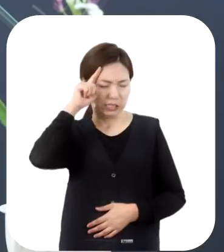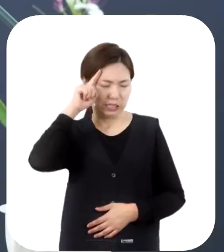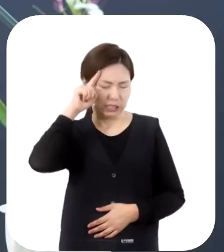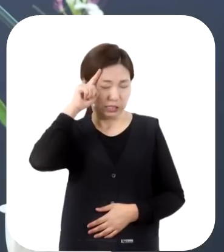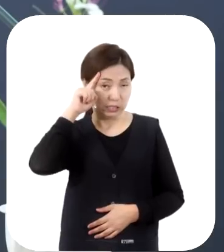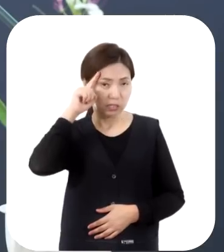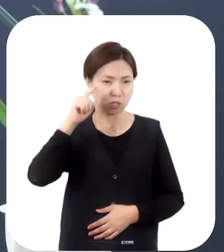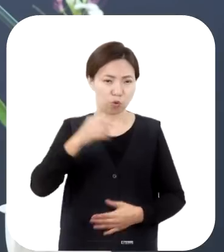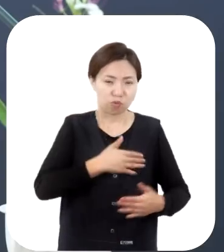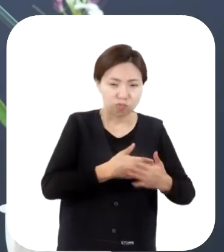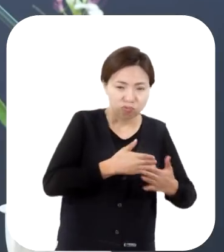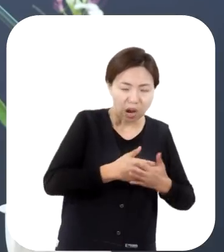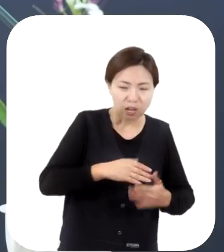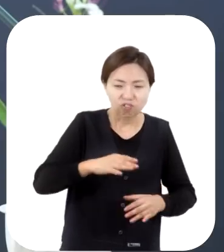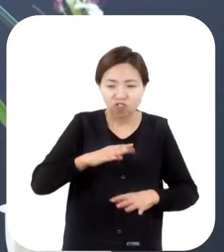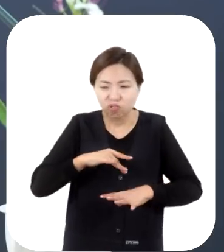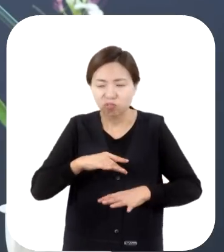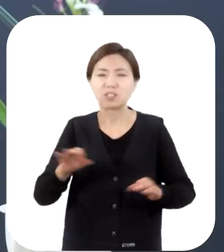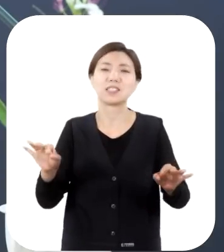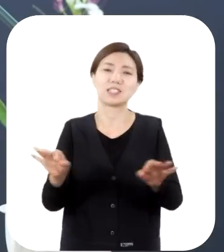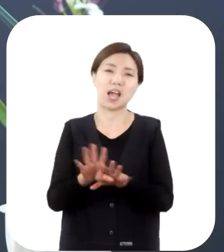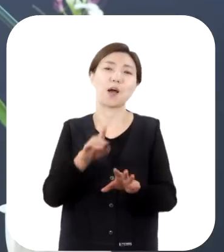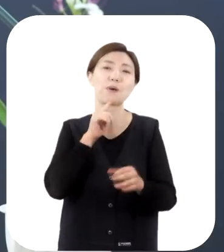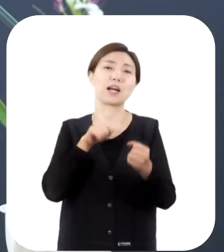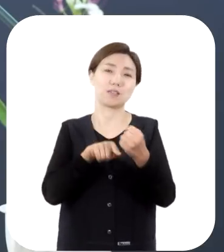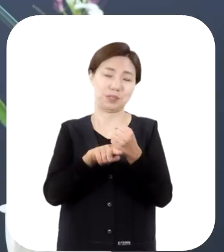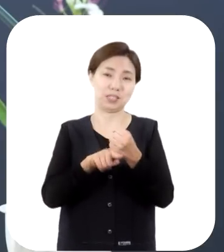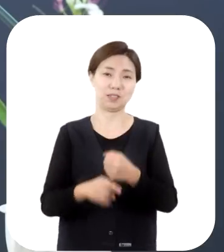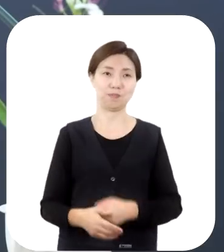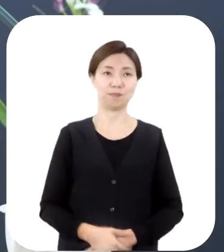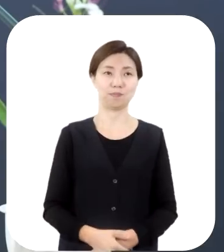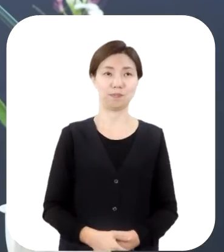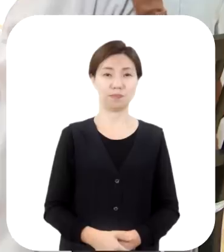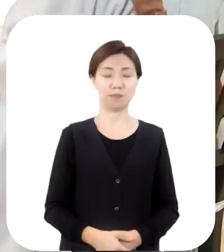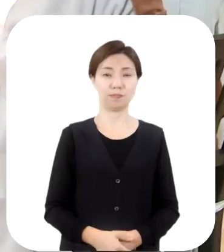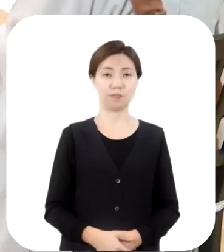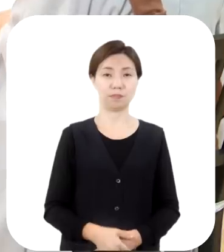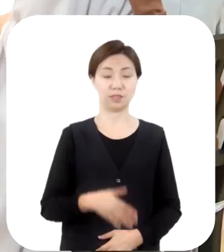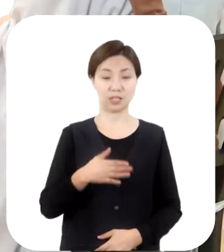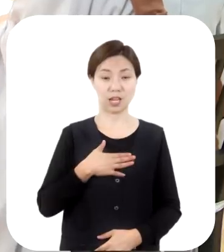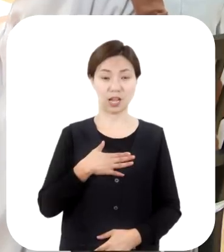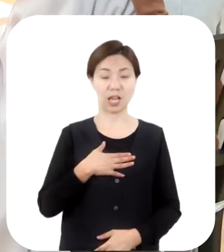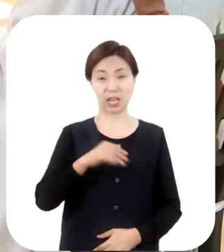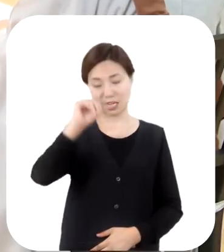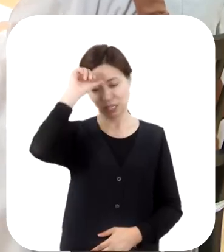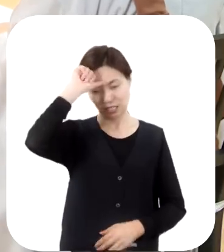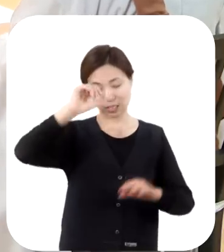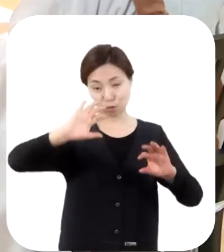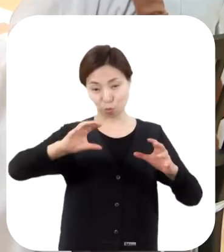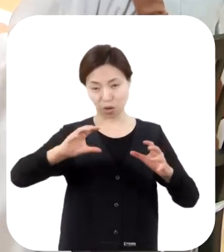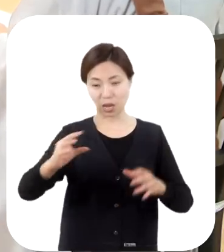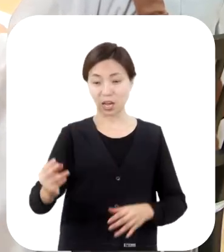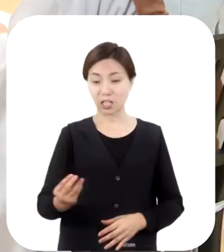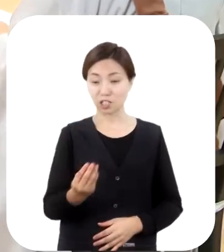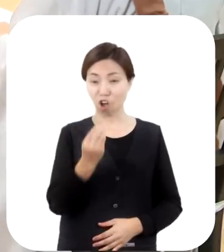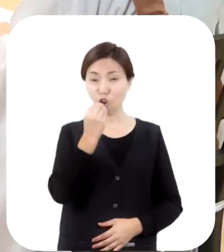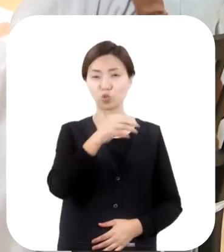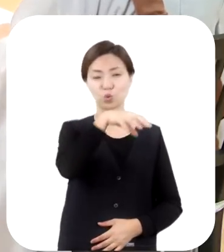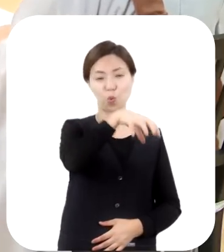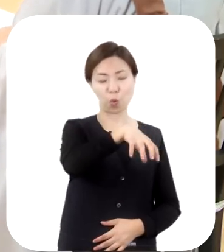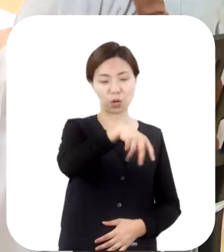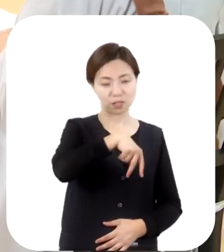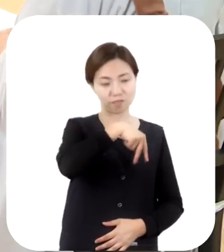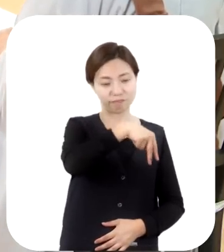오늘날 우리가 말하는 스트레스, 두려움 이런 거는 없어졌다는. 제가 올해 그 인도 성지순례